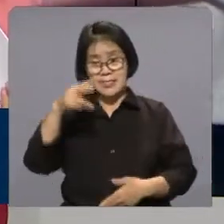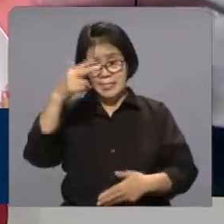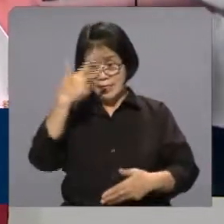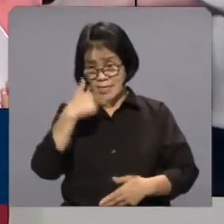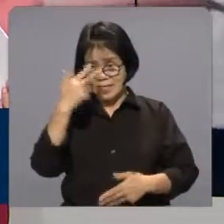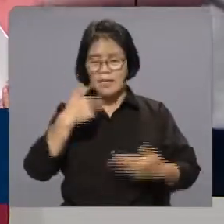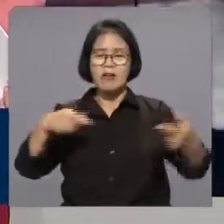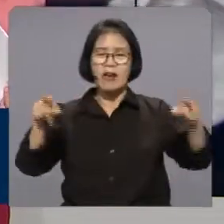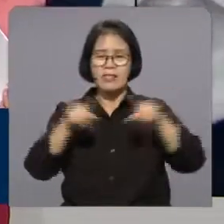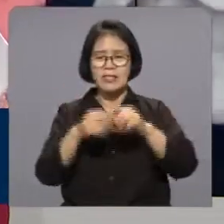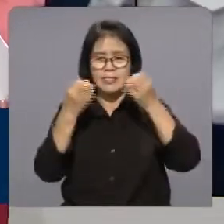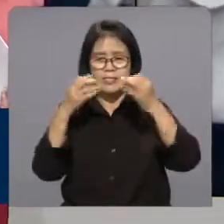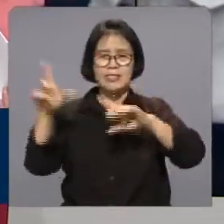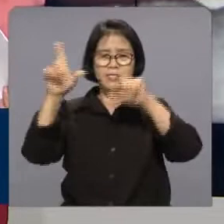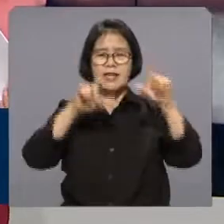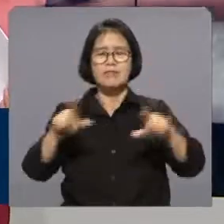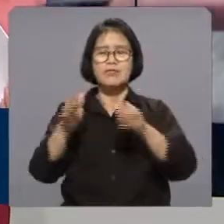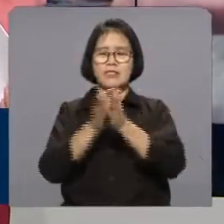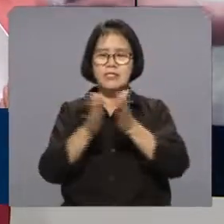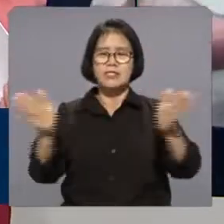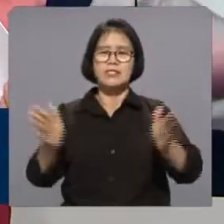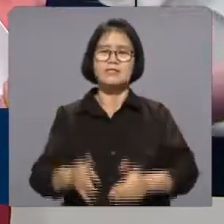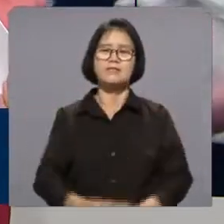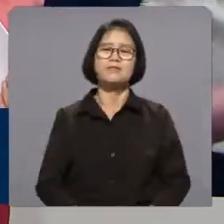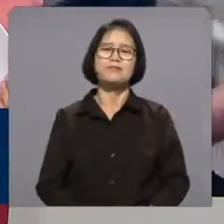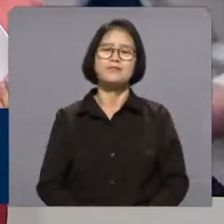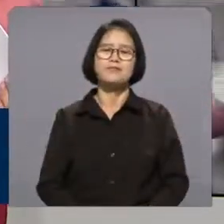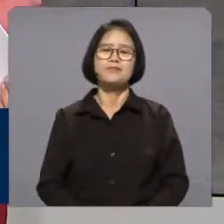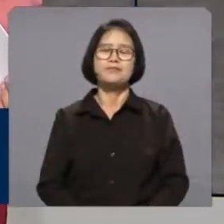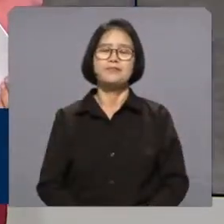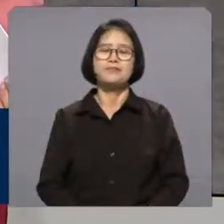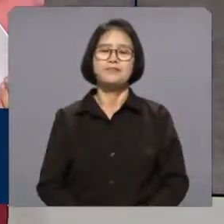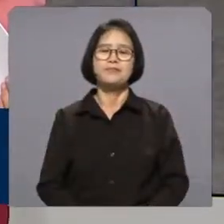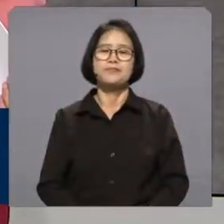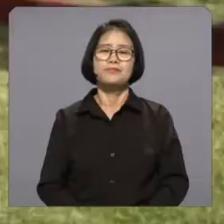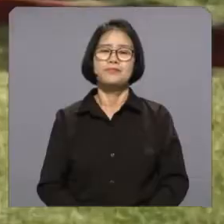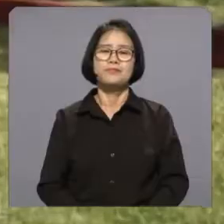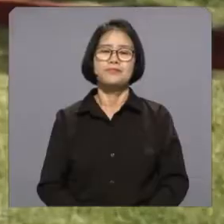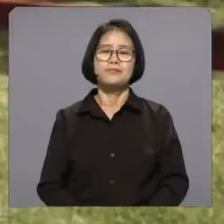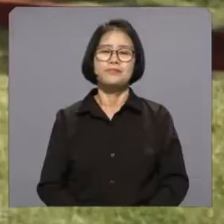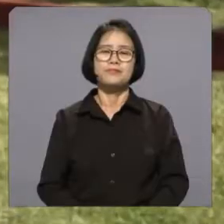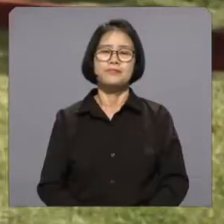새 삶을 시작했습니다. 최한성 기자가 취재했습니다.